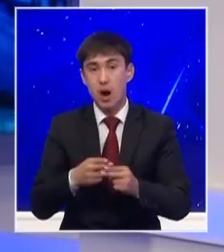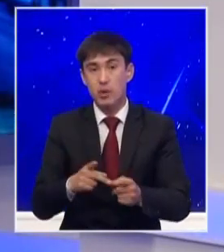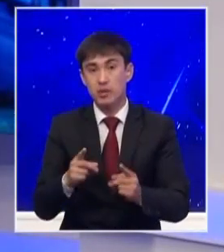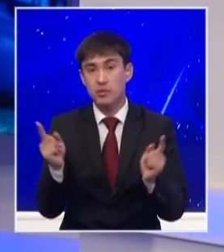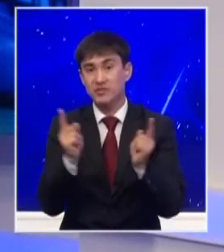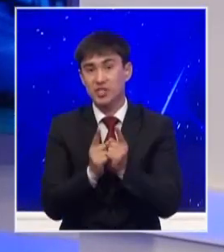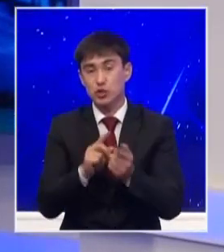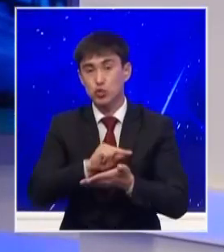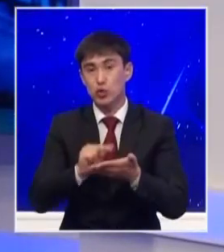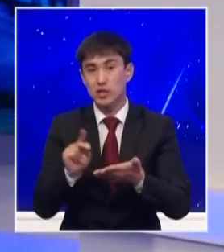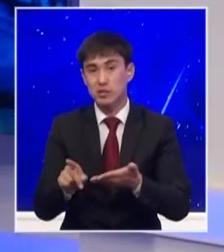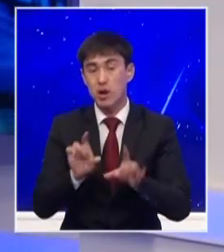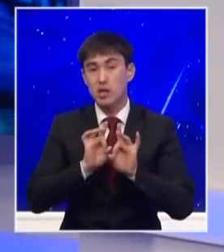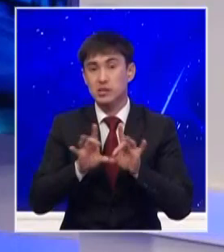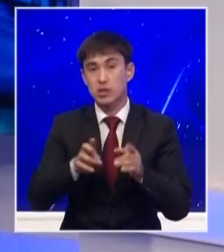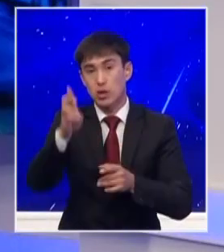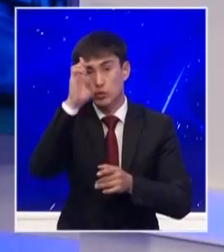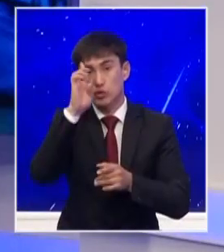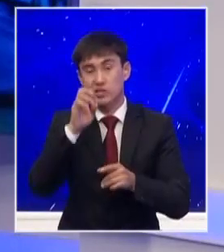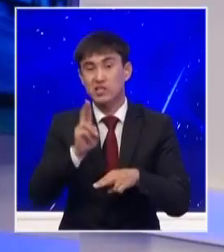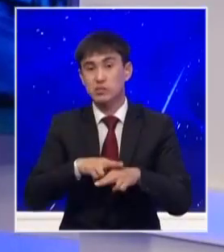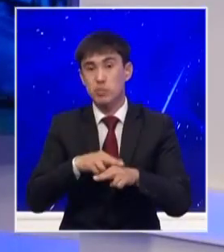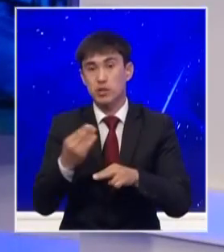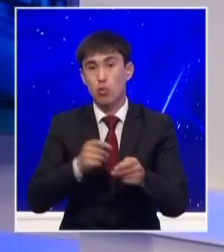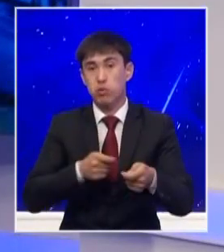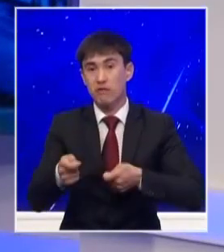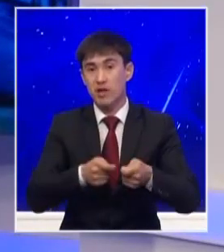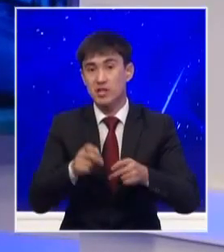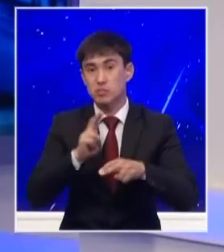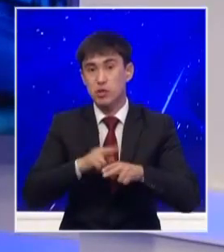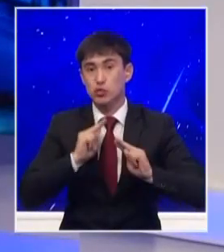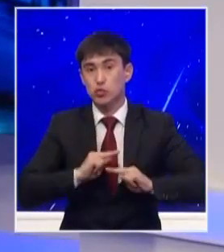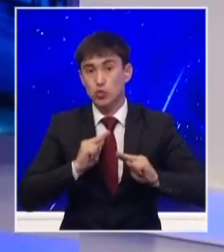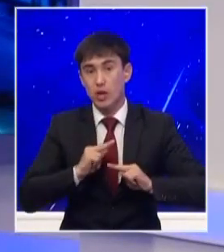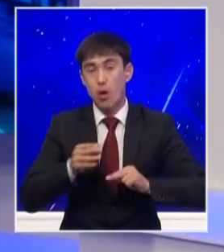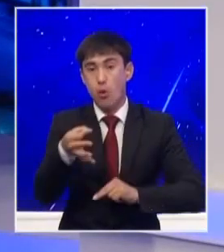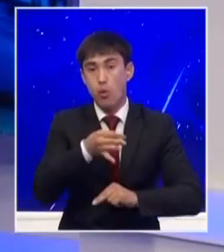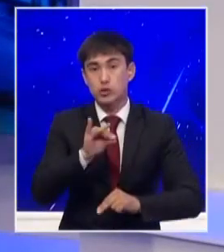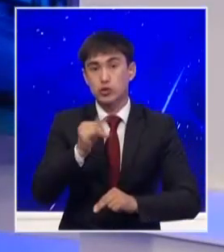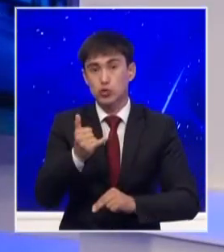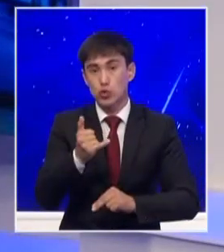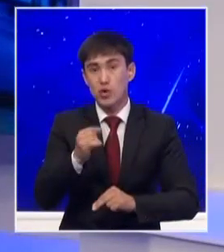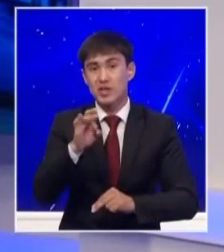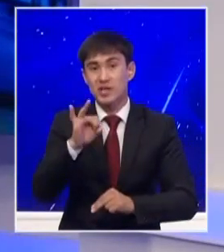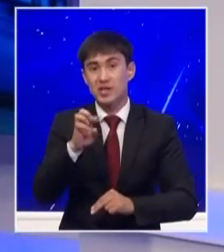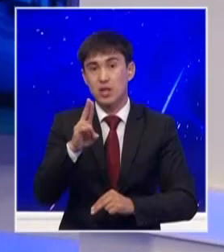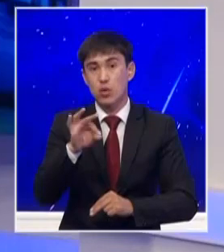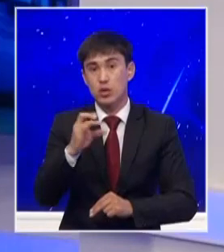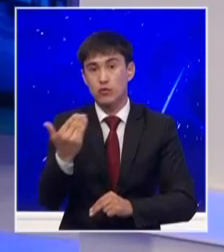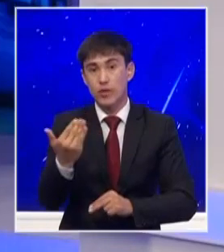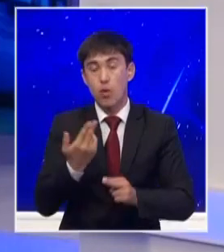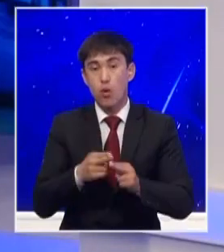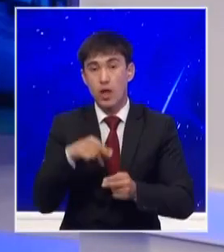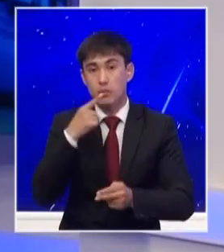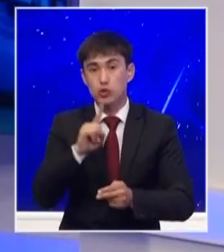этом на встрече с журналистами рассказал государственный инспектор управления инспекции труда области ЖТСУ Иркын Даулетулы.